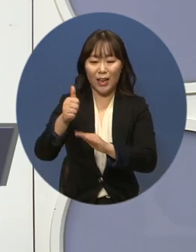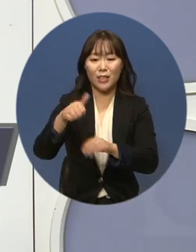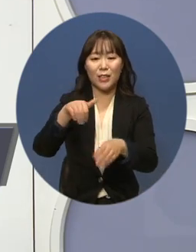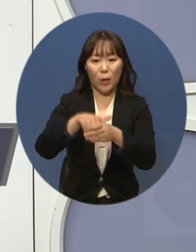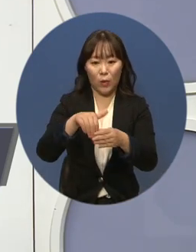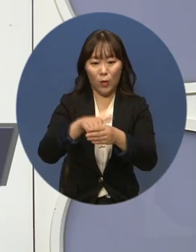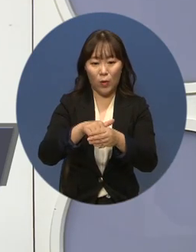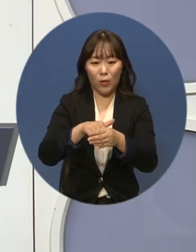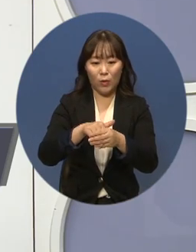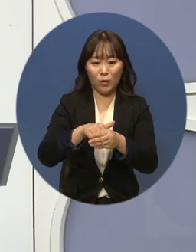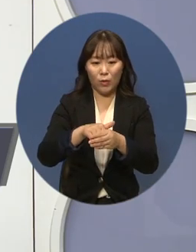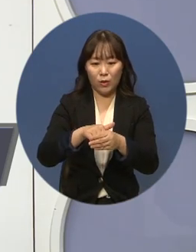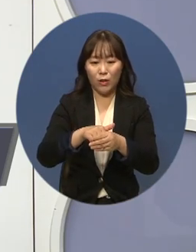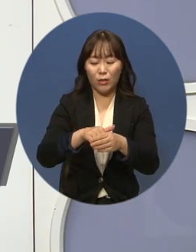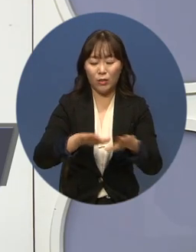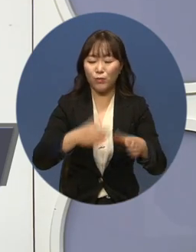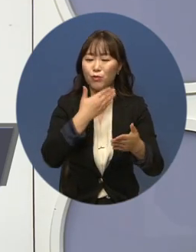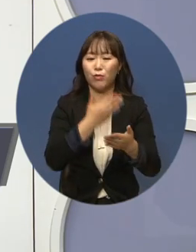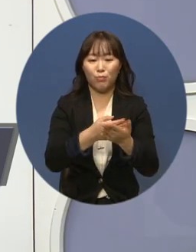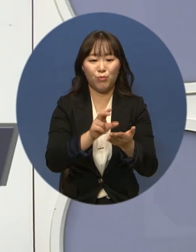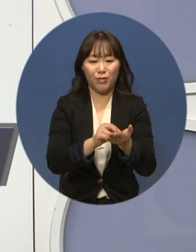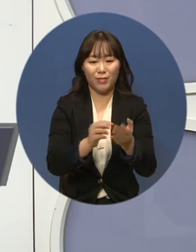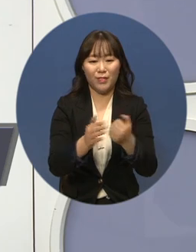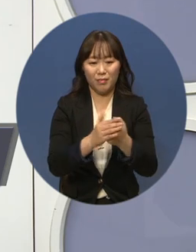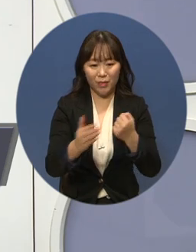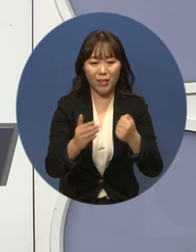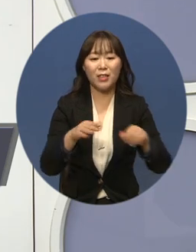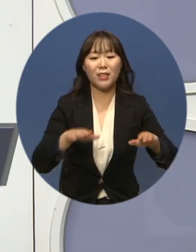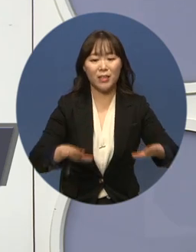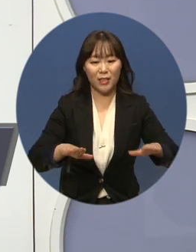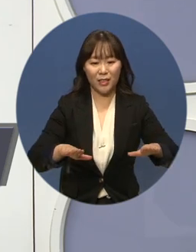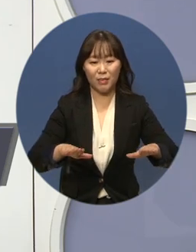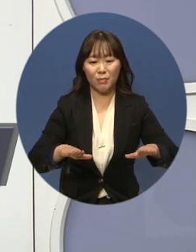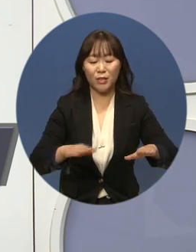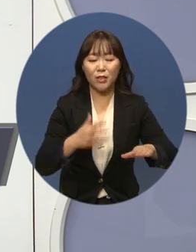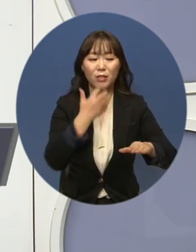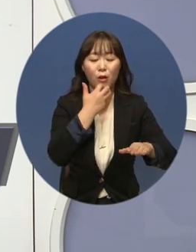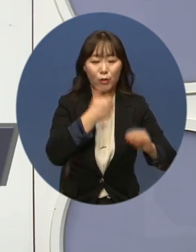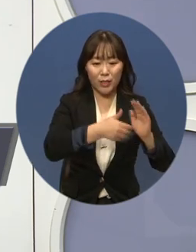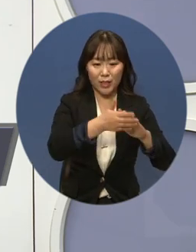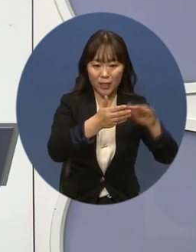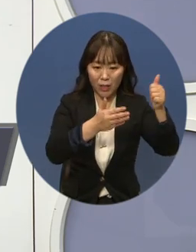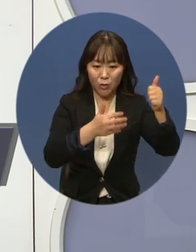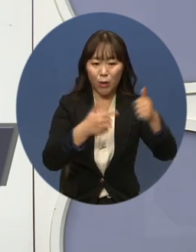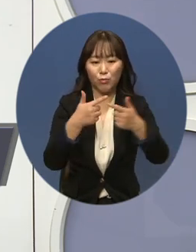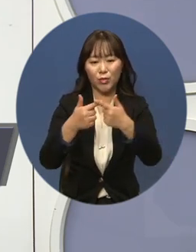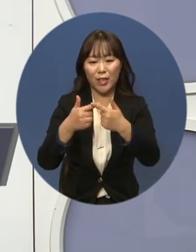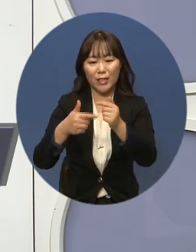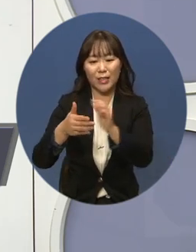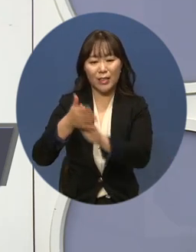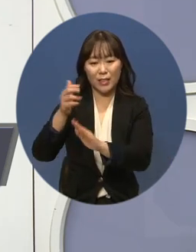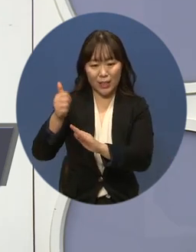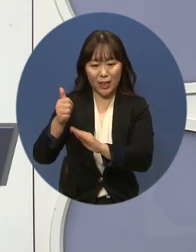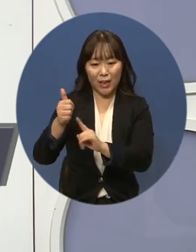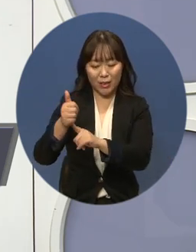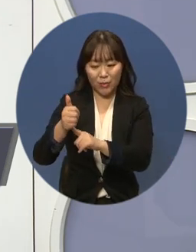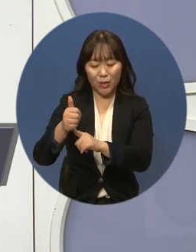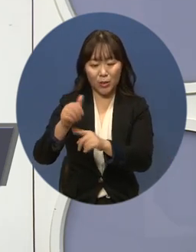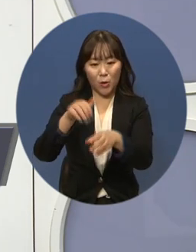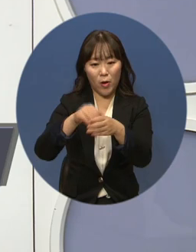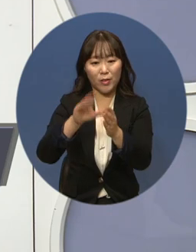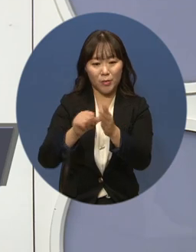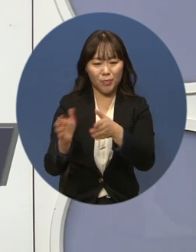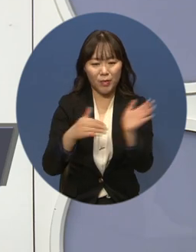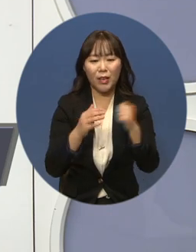주요 어제고 좀 당면한 과제라서 아무래도 지금은 서울시장과 부산시장 보선의 시대고 아무래도 이제